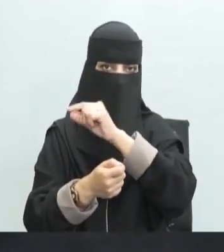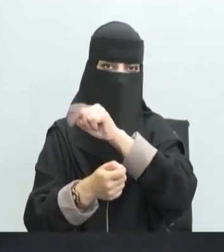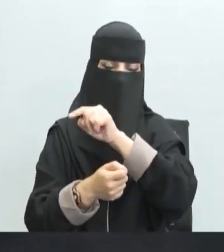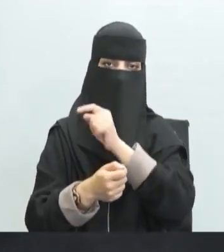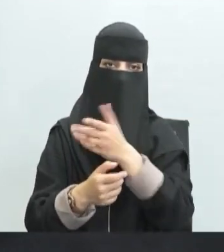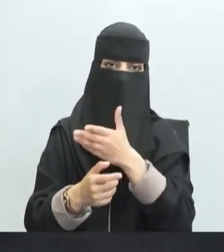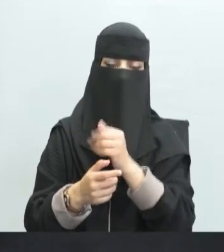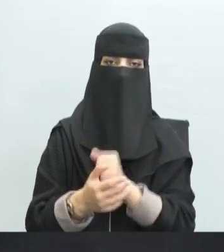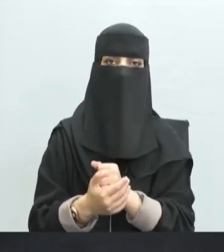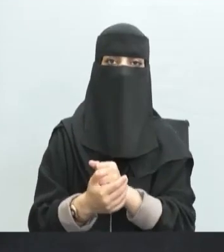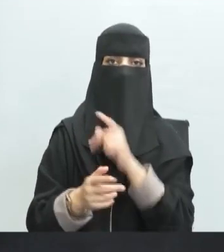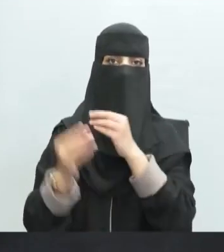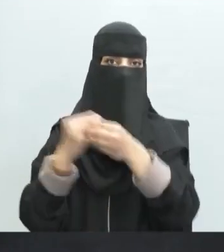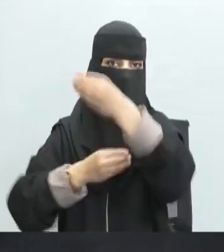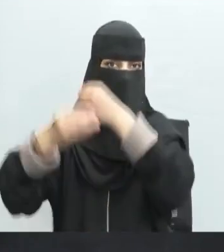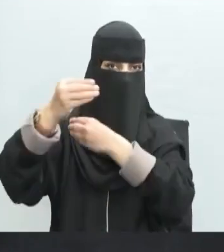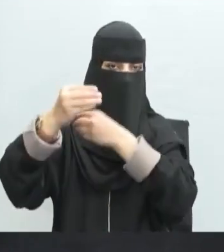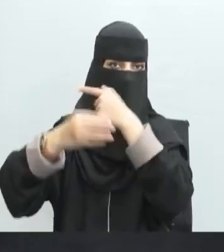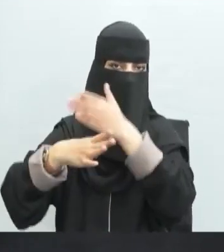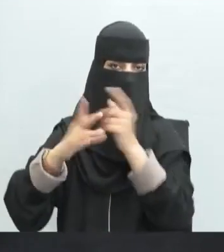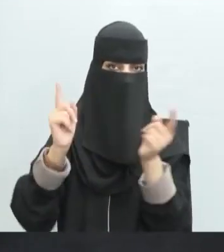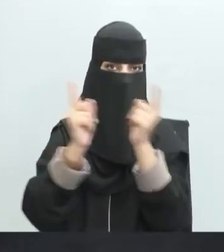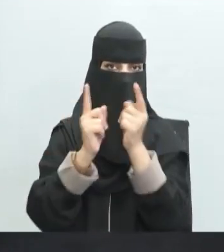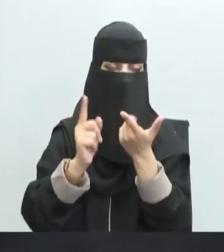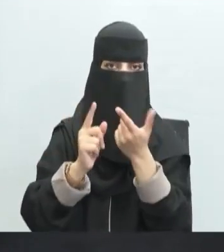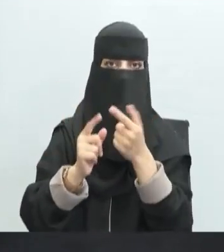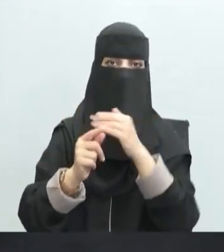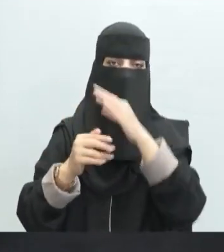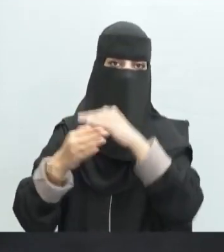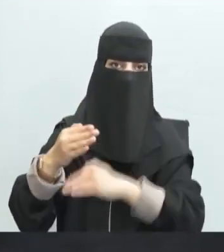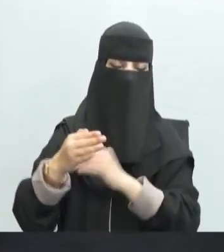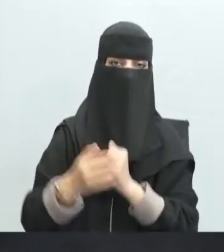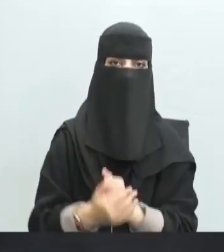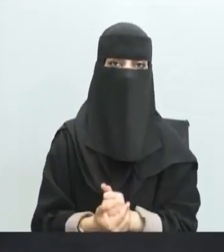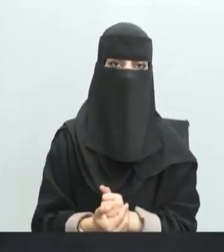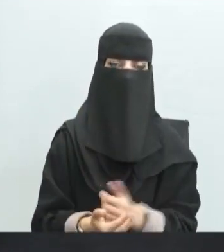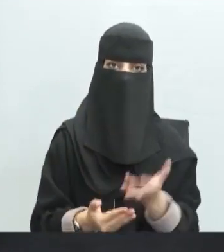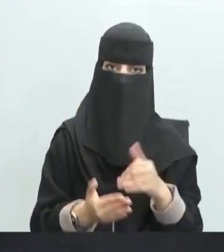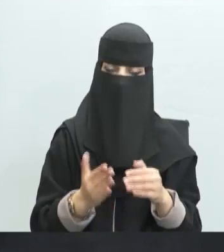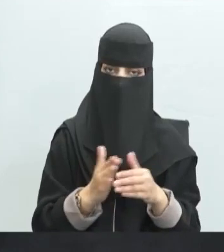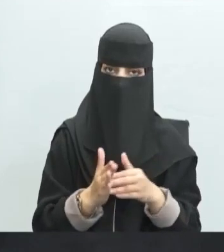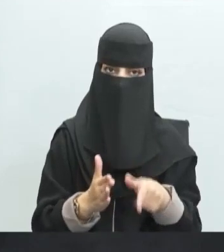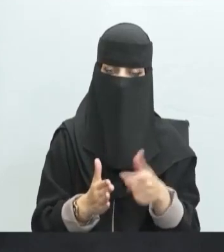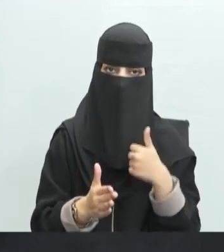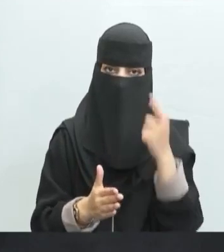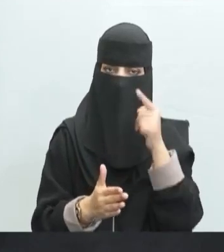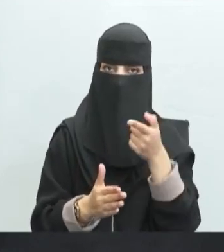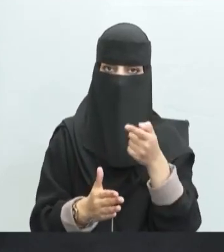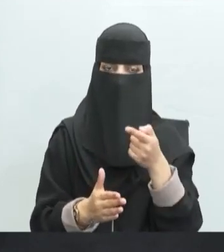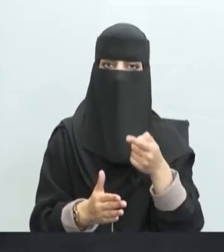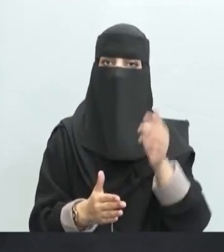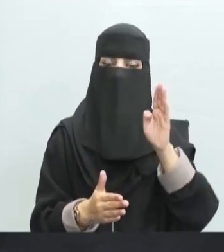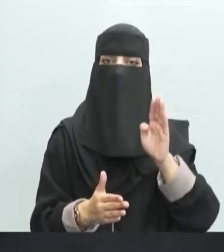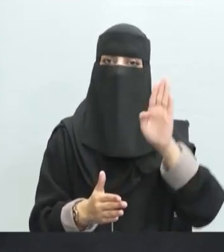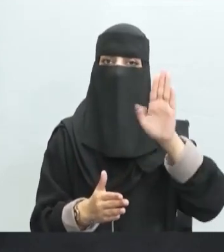الساين فوق والكوس ساين تحت فالمقابل يكون فوق والمجاور يكون تحت وبعدين لو جيت قلتلك ابغى سك تقولي والله